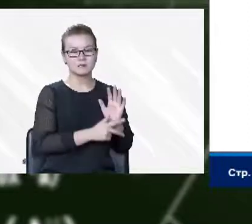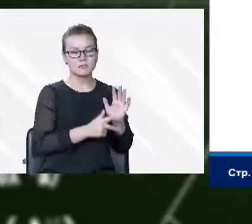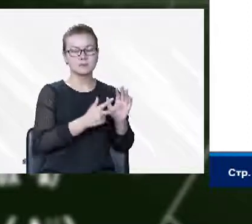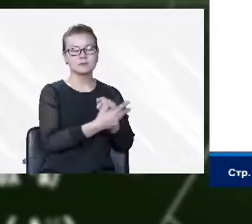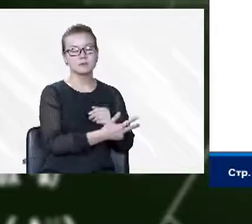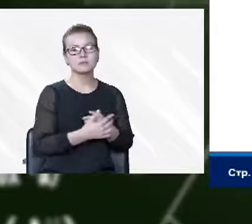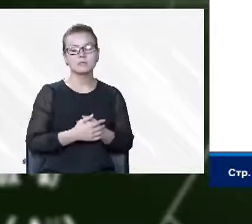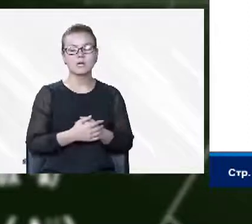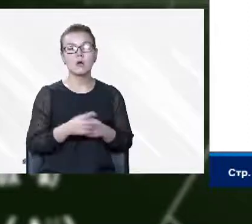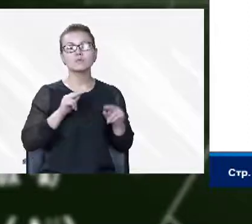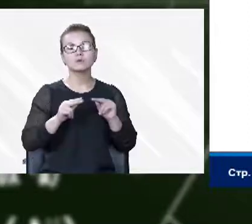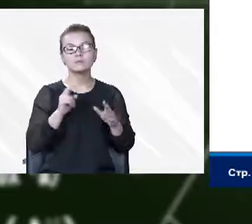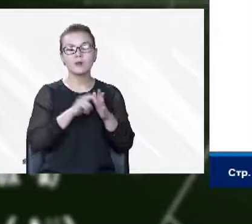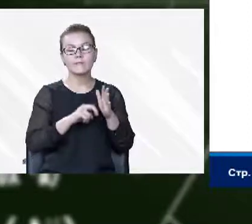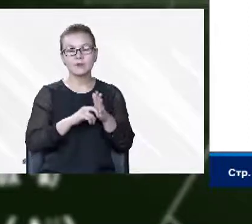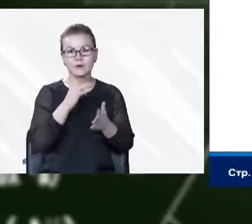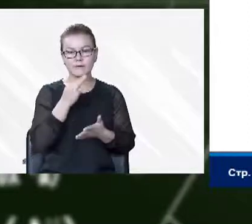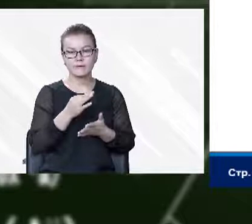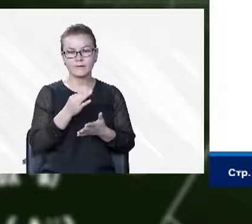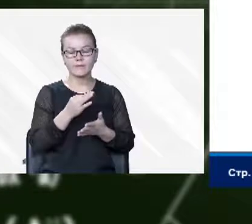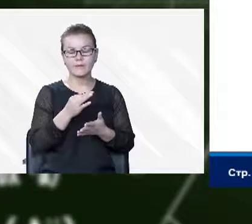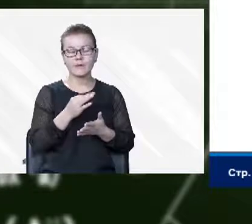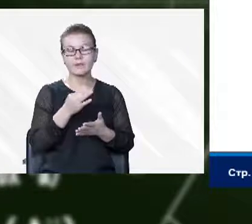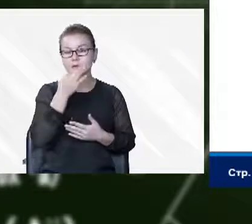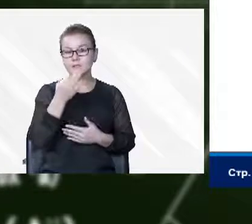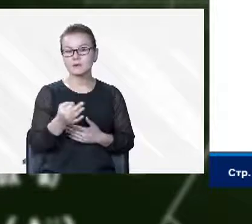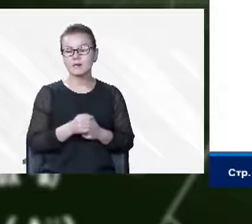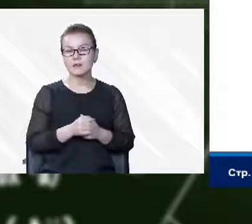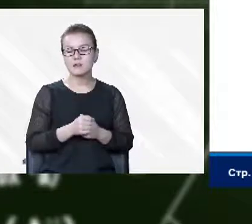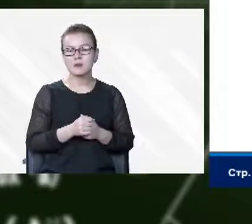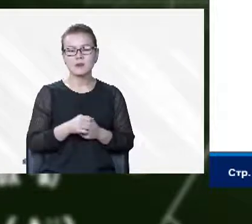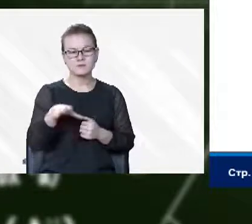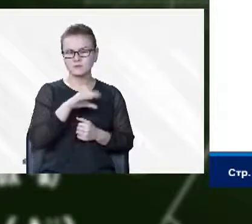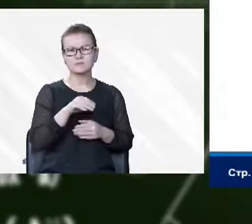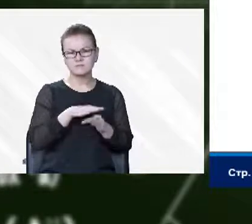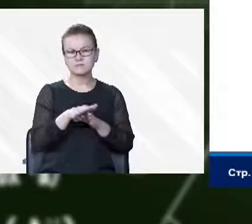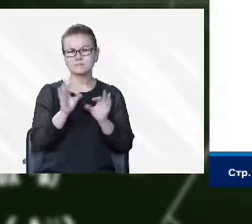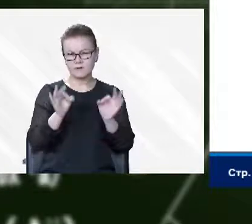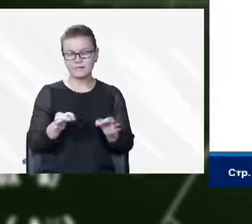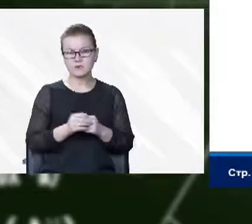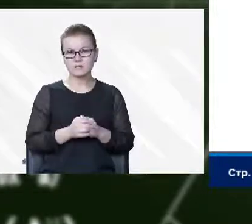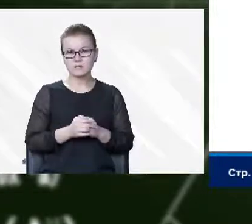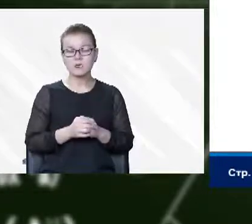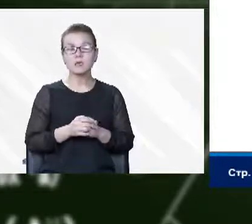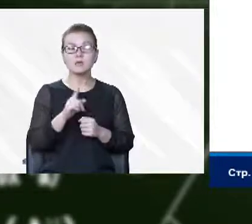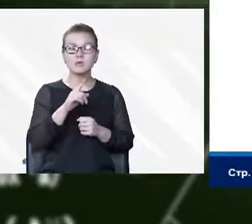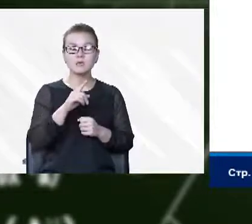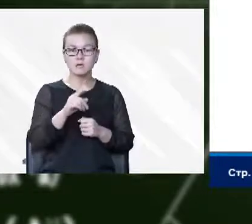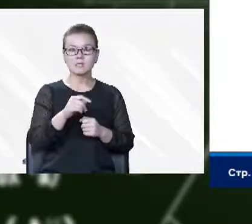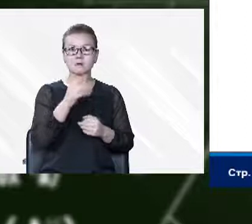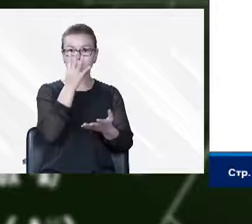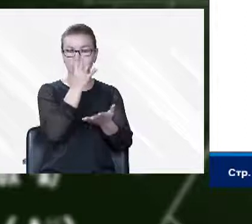Учитель проверил ответы. Сказал, что все они верны. И поставил